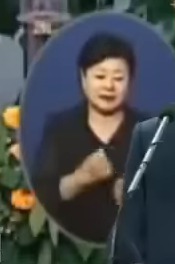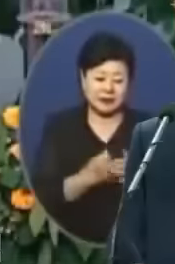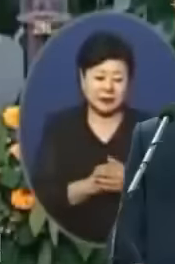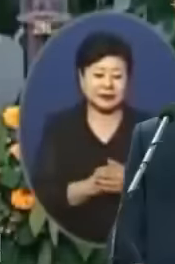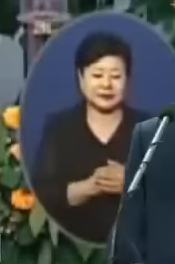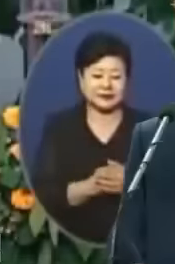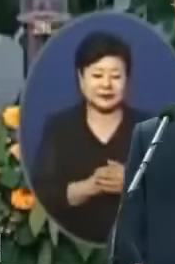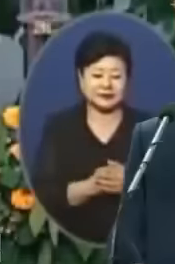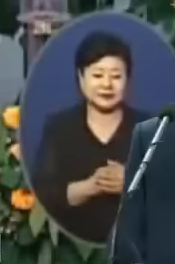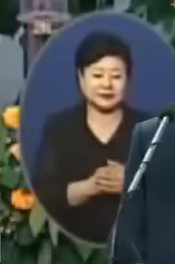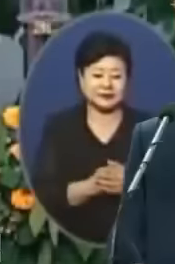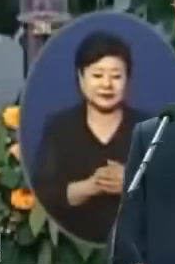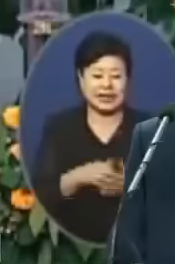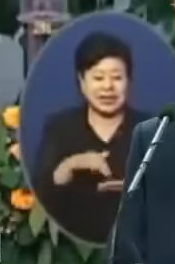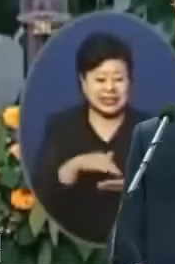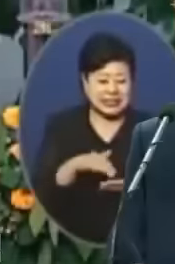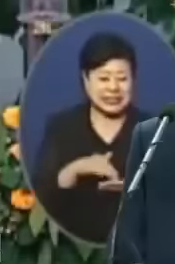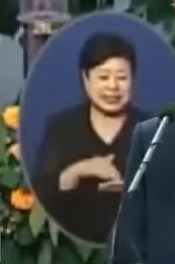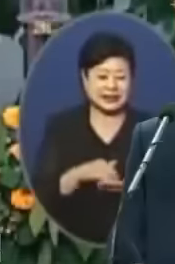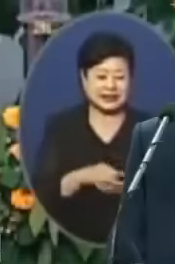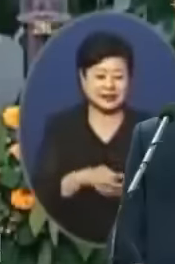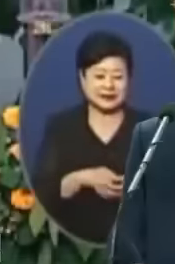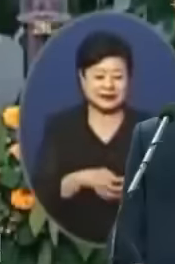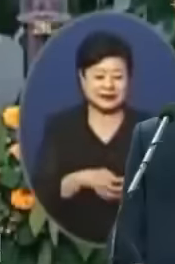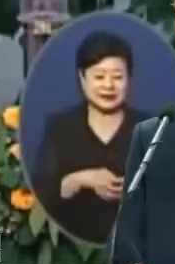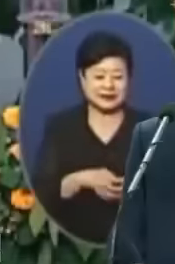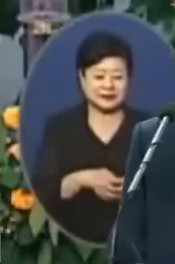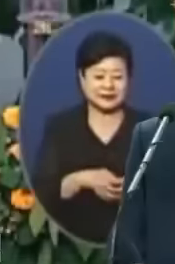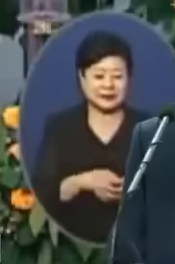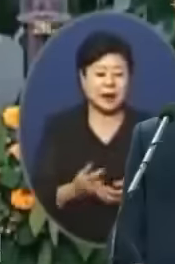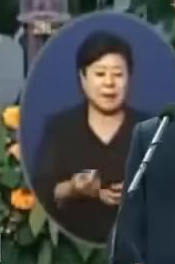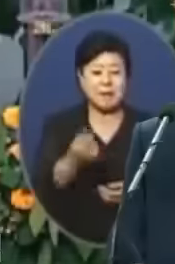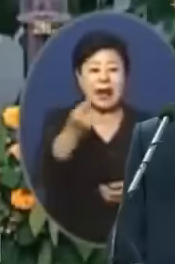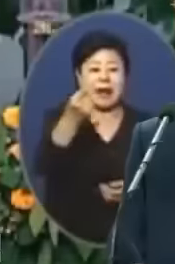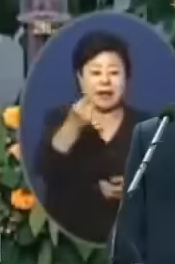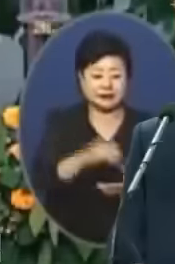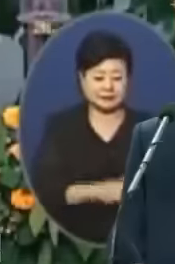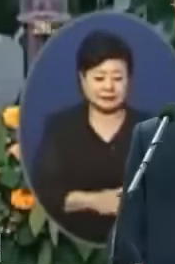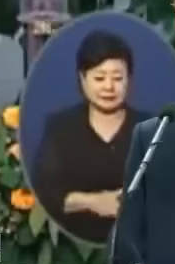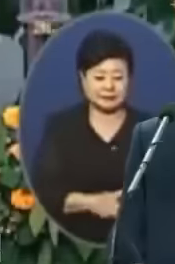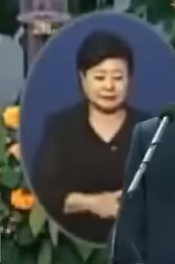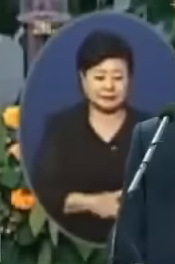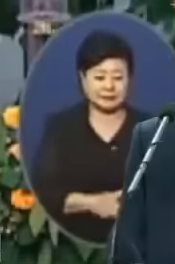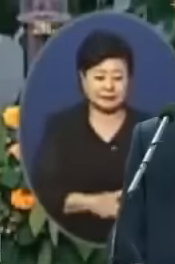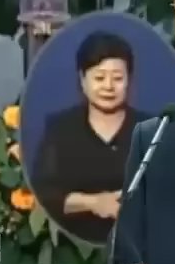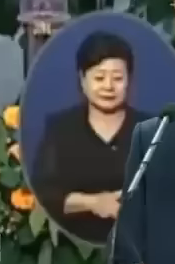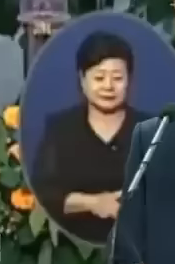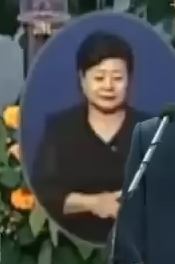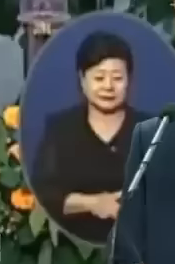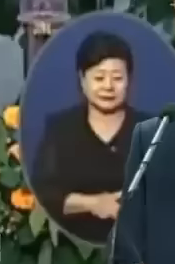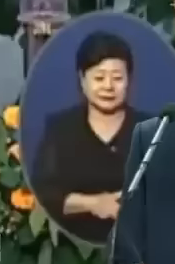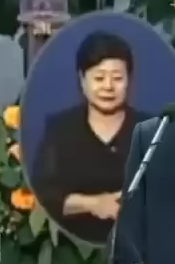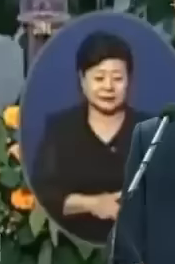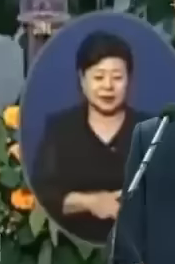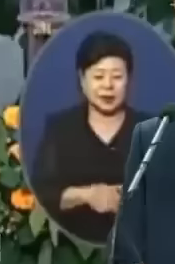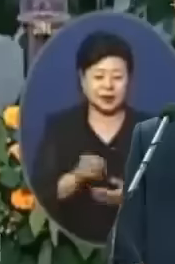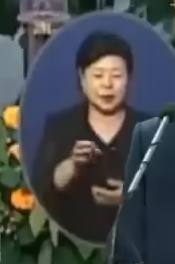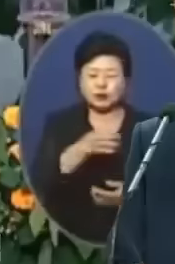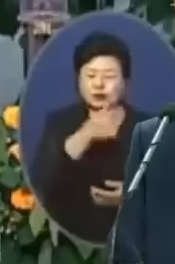때문에 자기 계산에 의하면 군중들을 먹이는 것이 불가능하다고 부정적으로 말을